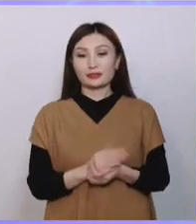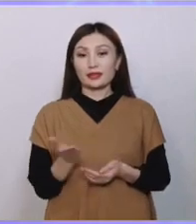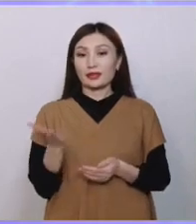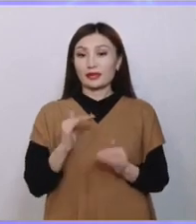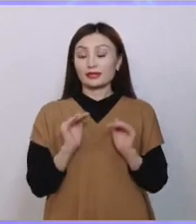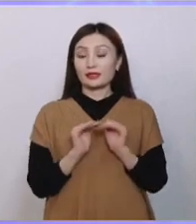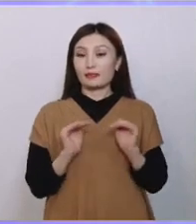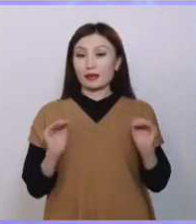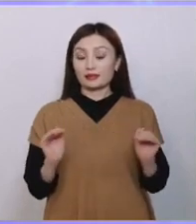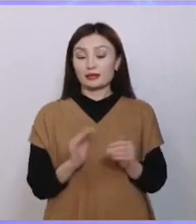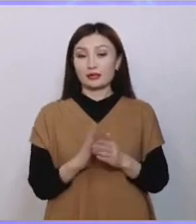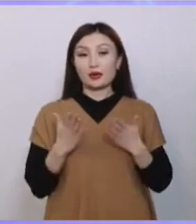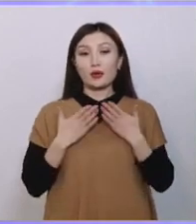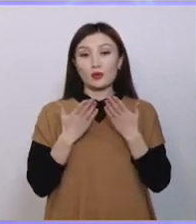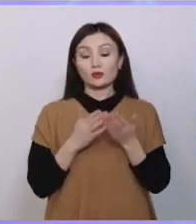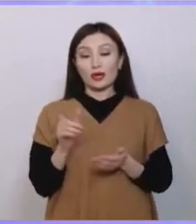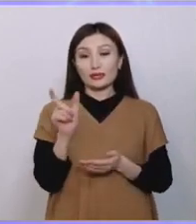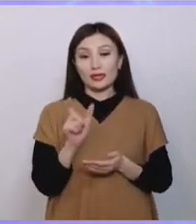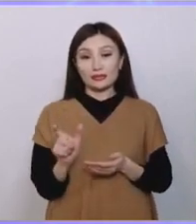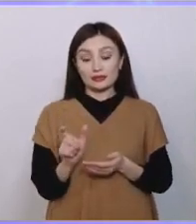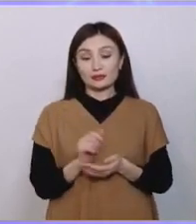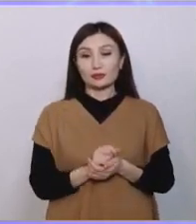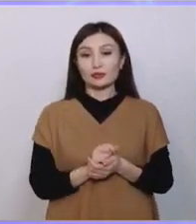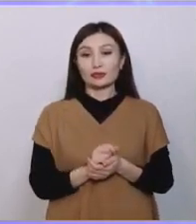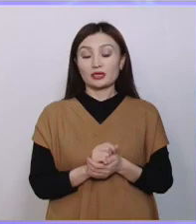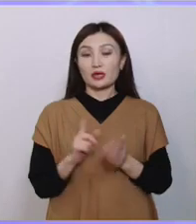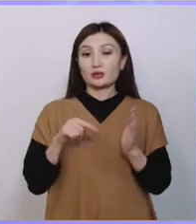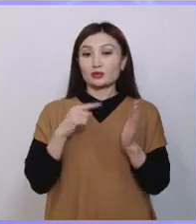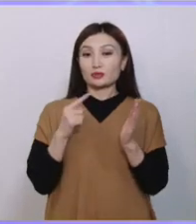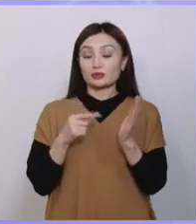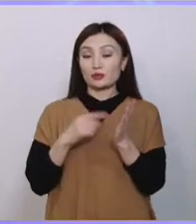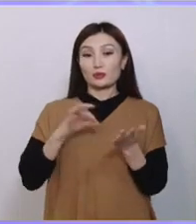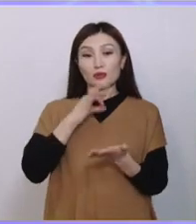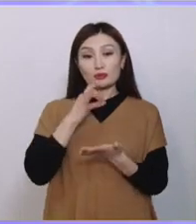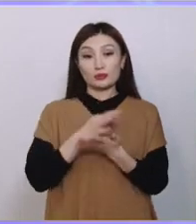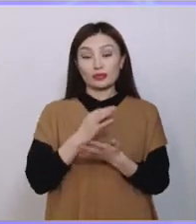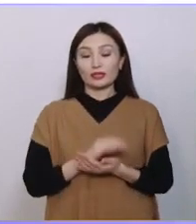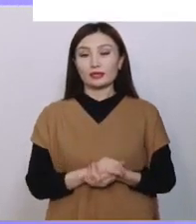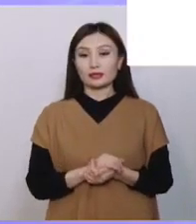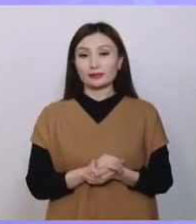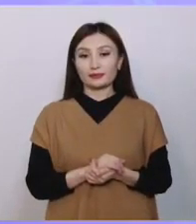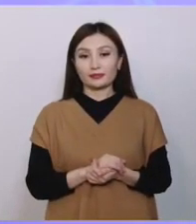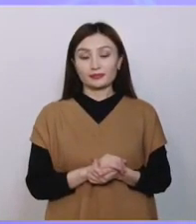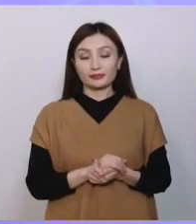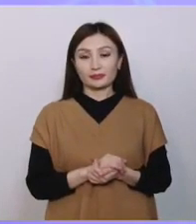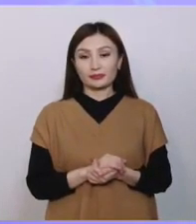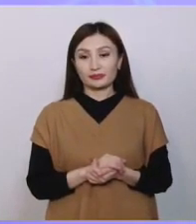Келгіле балдар, оқуған текстіңіз бойынша сұрауларға жауап берелі.